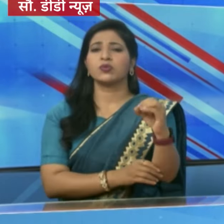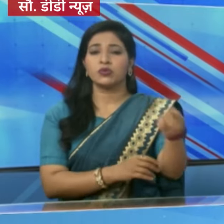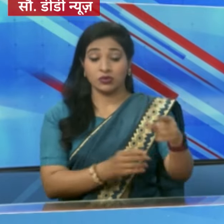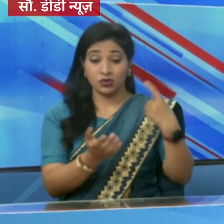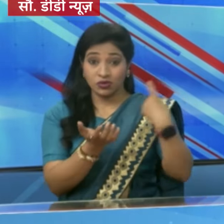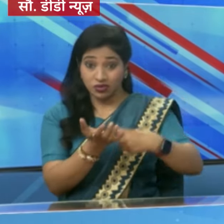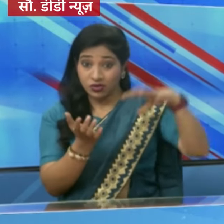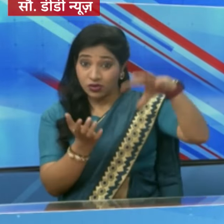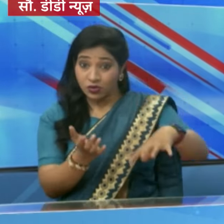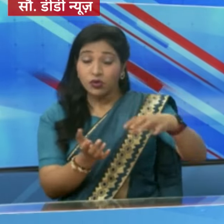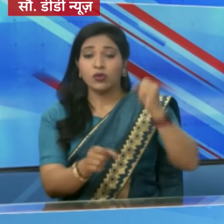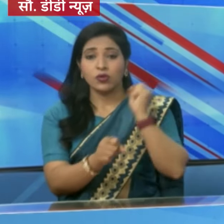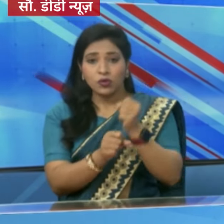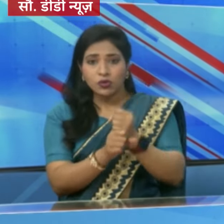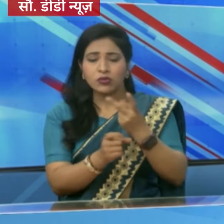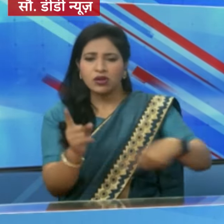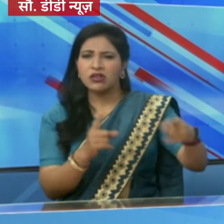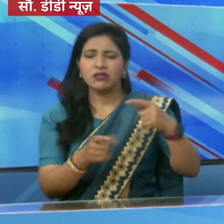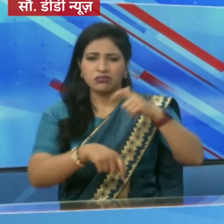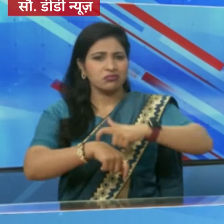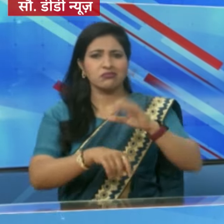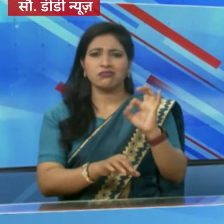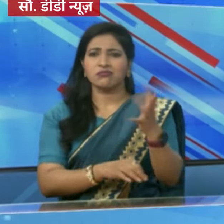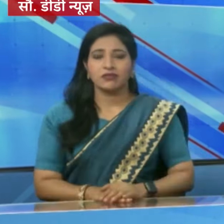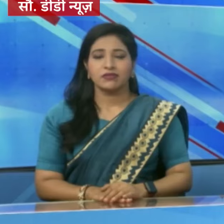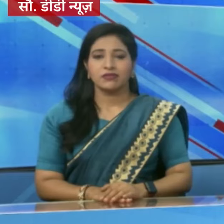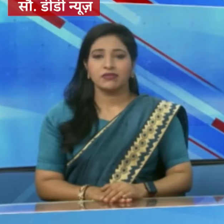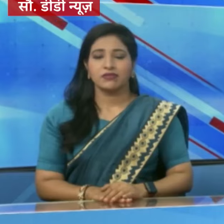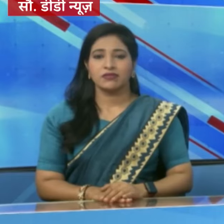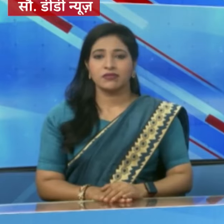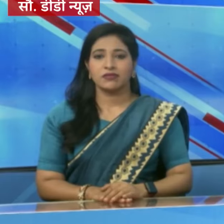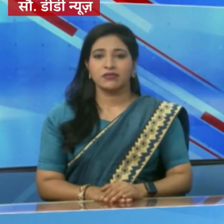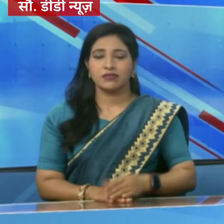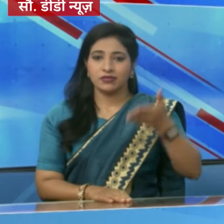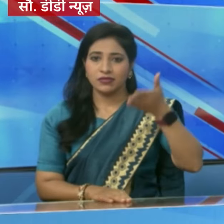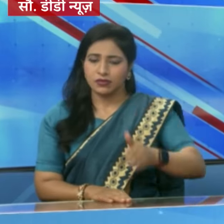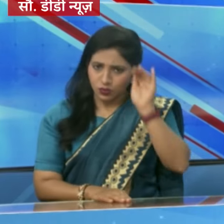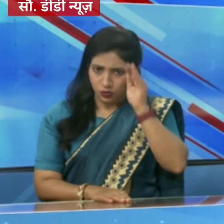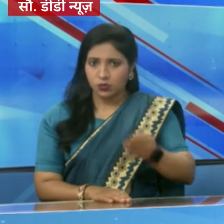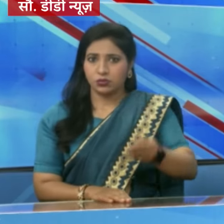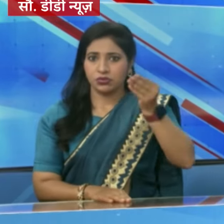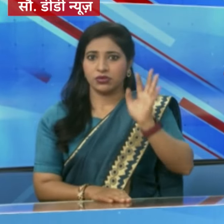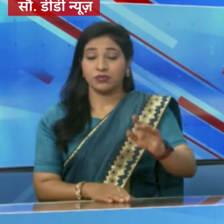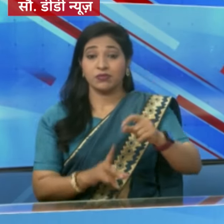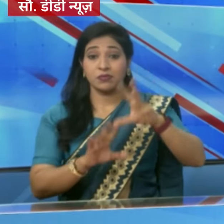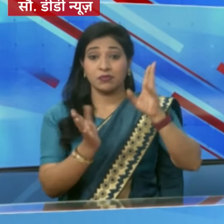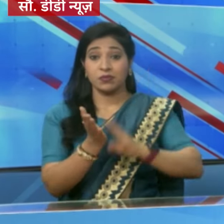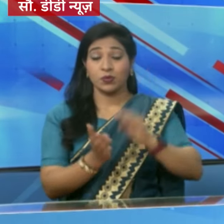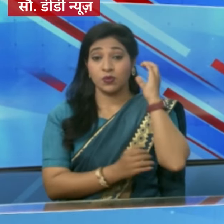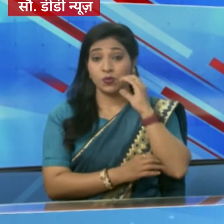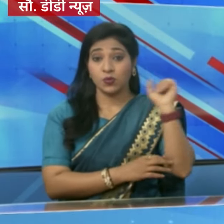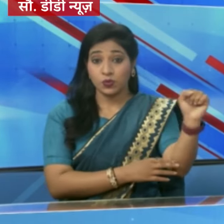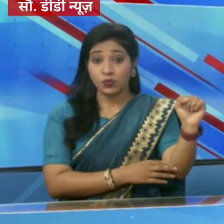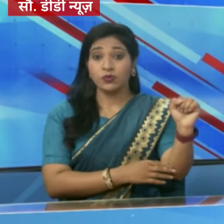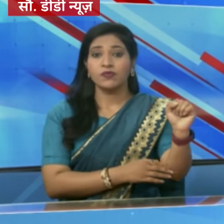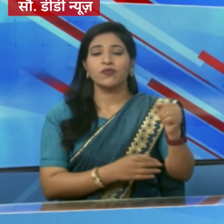सरकारी अराजकता के सबसे बुरे दौर में है आज की एक और बड़ी खबर प्रधानमंत्री नरेंद्र मोदी